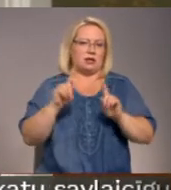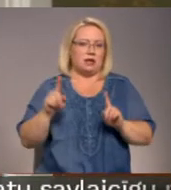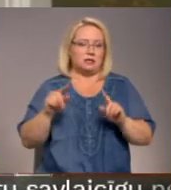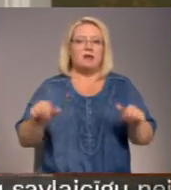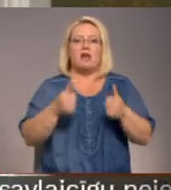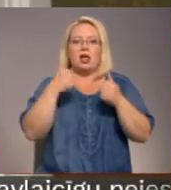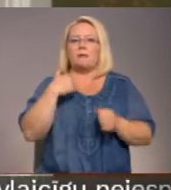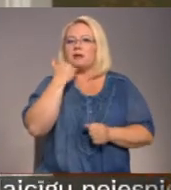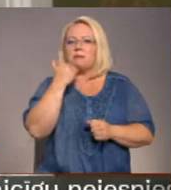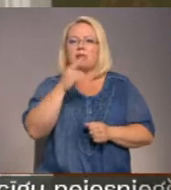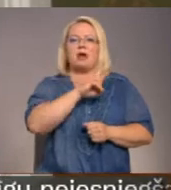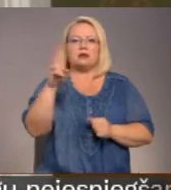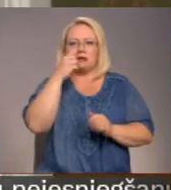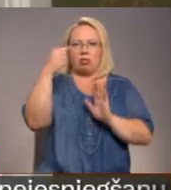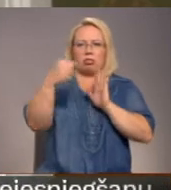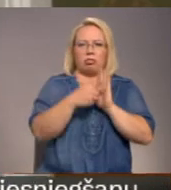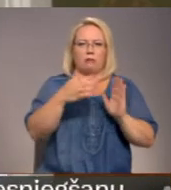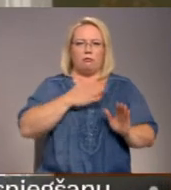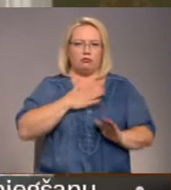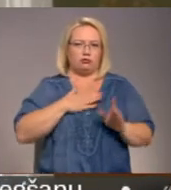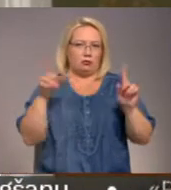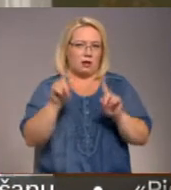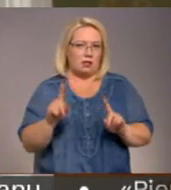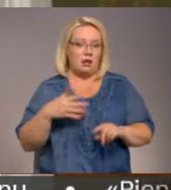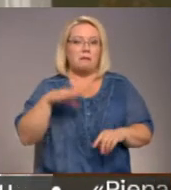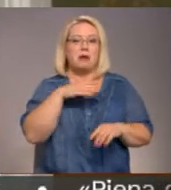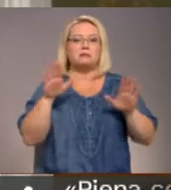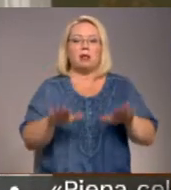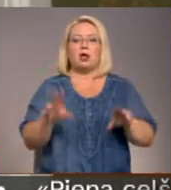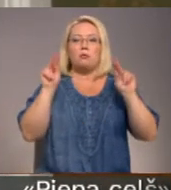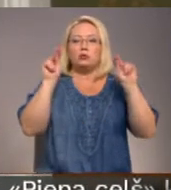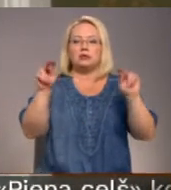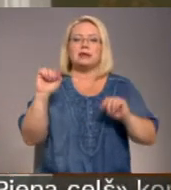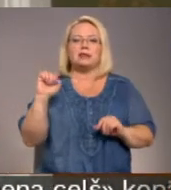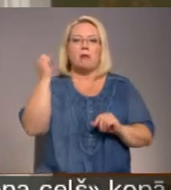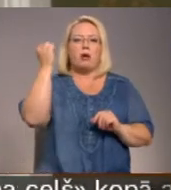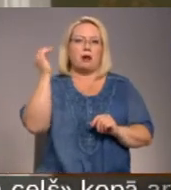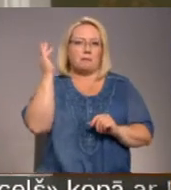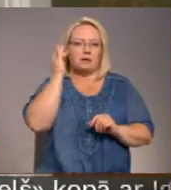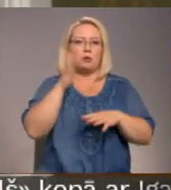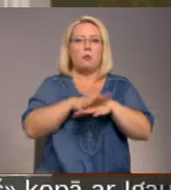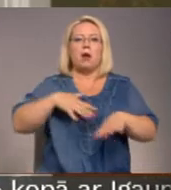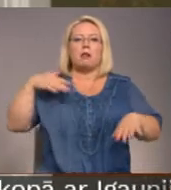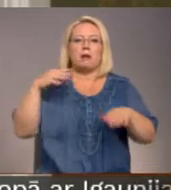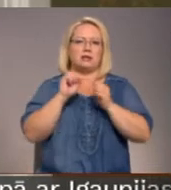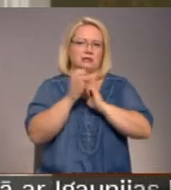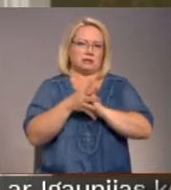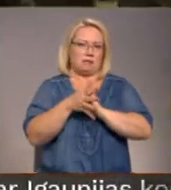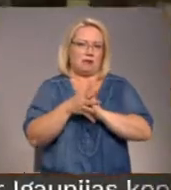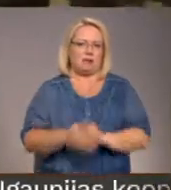mēs negribam, lai kāds cits iejauktos mūsējās. Mēs paliekam uzticīgi demokrātijas principiem un parlamentārai